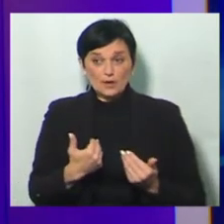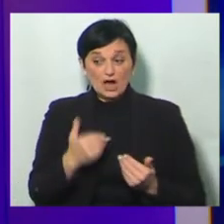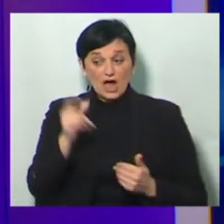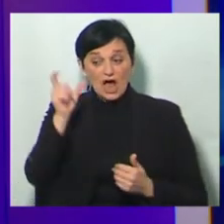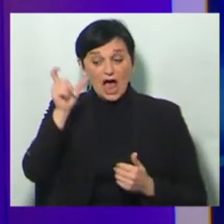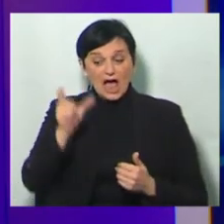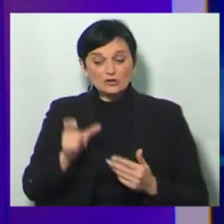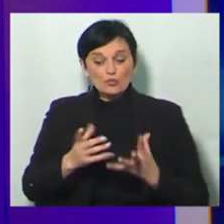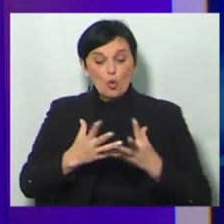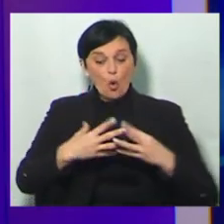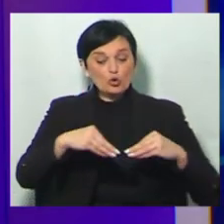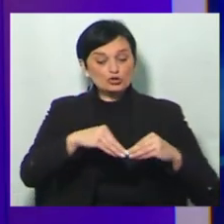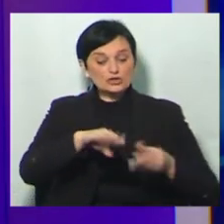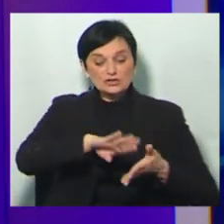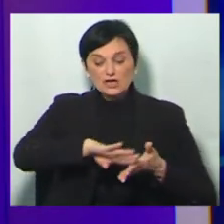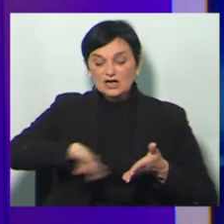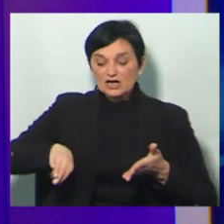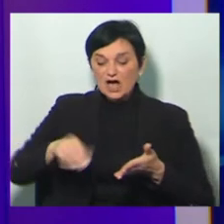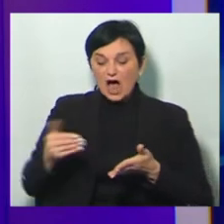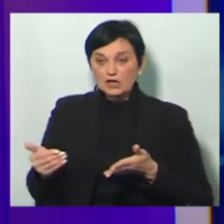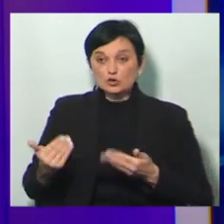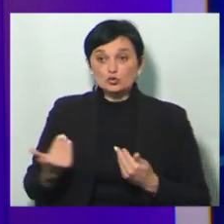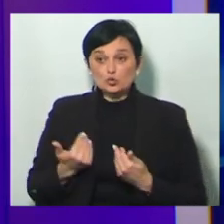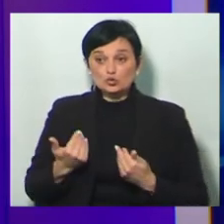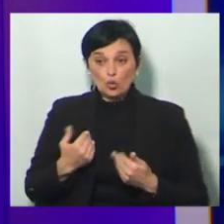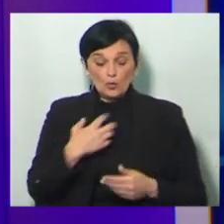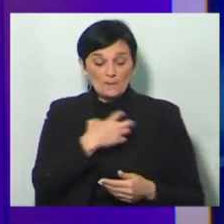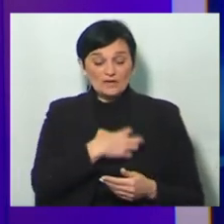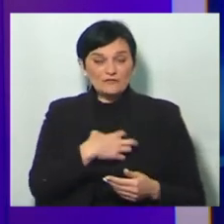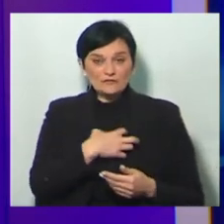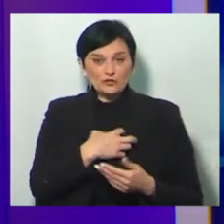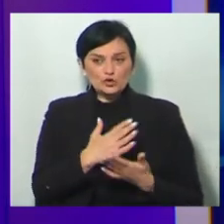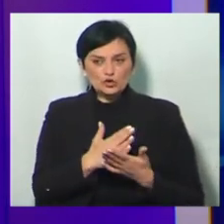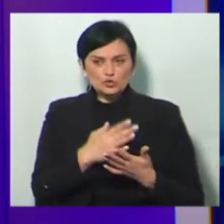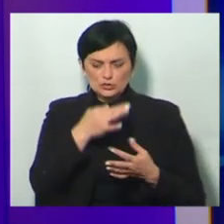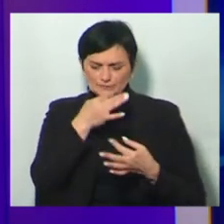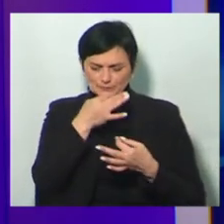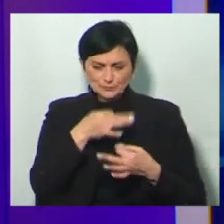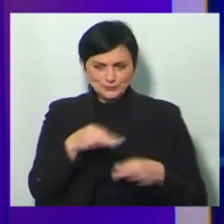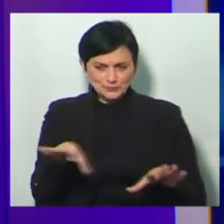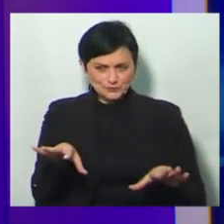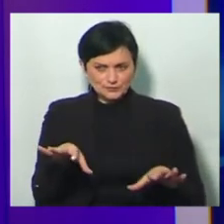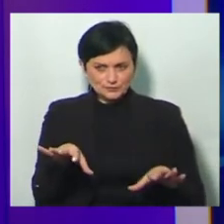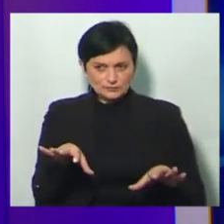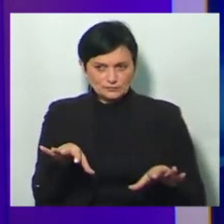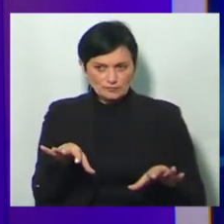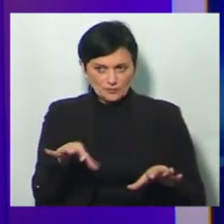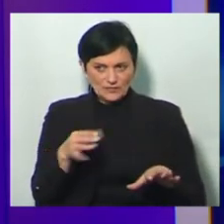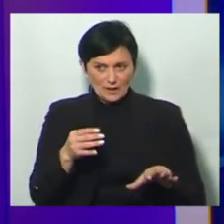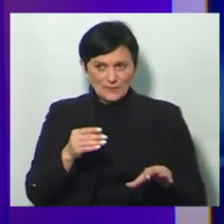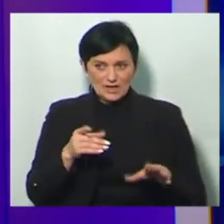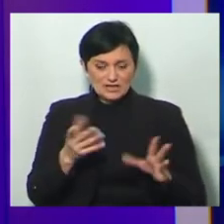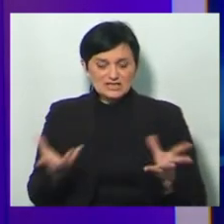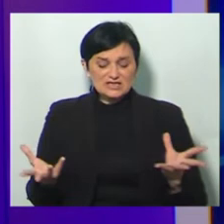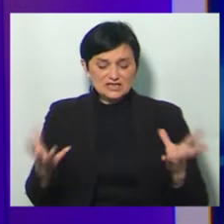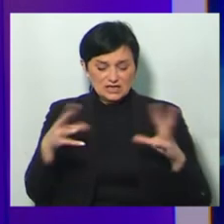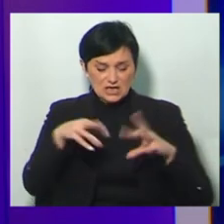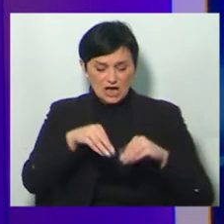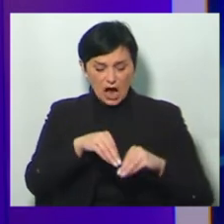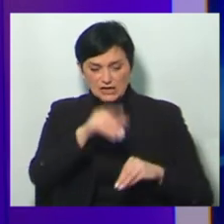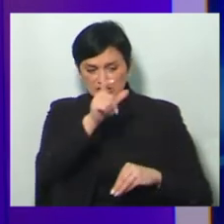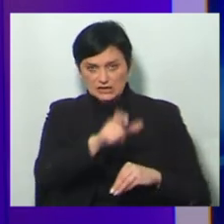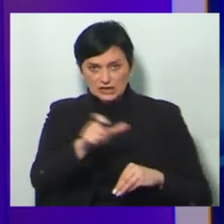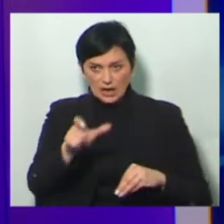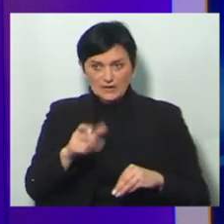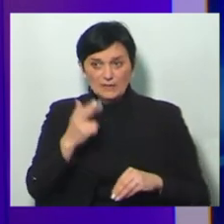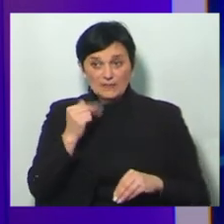ცხოვრობდნენ ოჯახის გარეთ. Რასაკვირველია, მნიშვნელოვანია ნებისმიერ, ვთქვათ, ინსტიტუციაში გაერთიანება